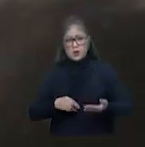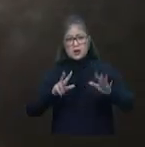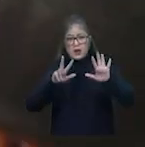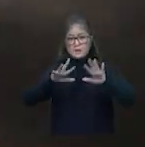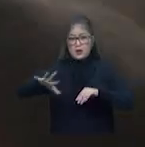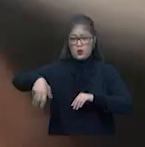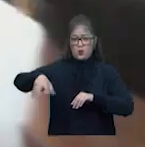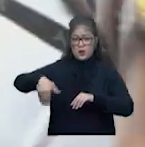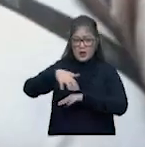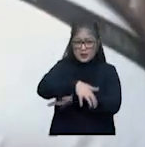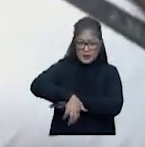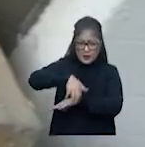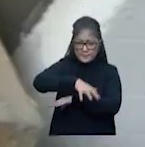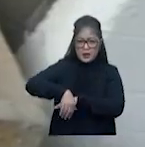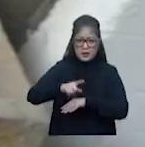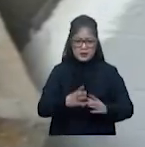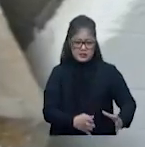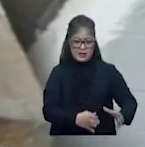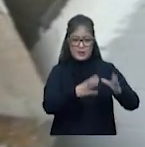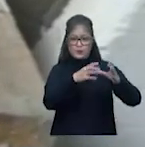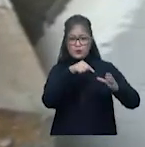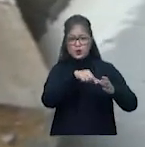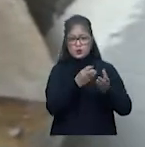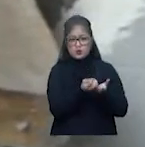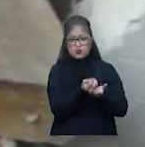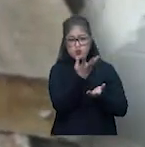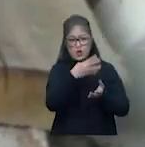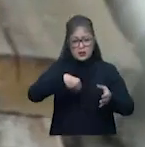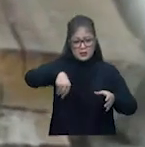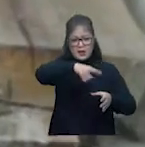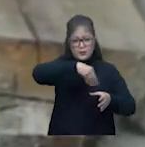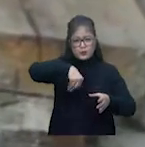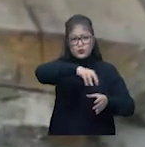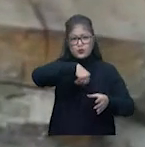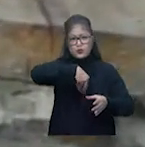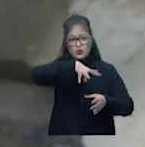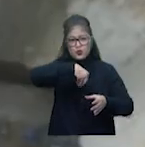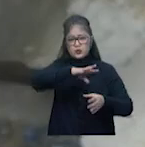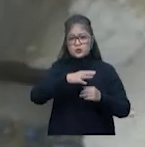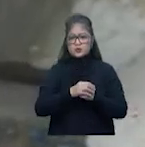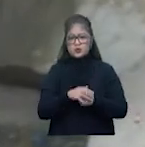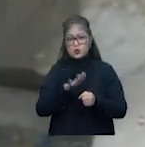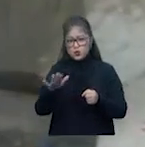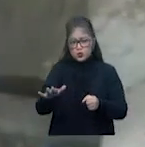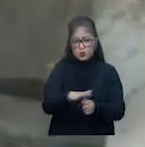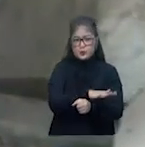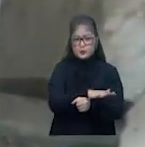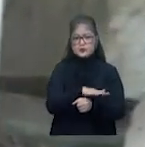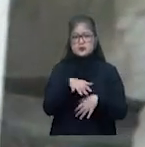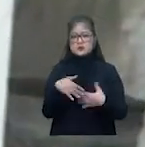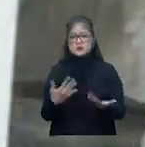mereka menaburkan bunga di atas monumen nisan dan lubang sumur tambang di Desa Keracak, Aji Barang, Banyumas, Jawa